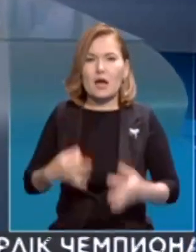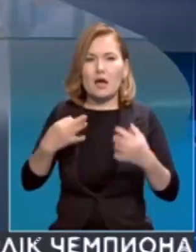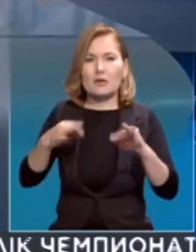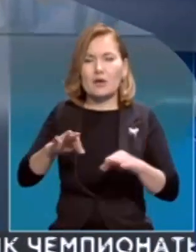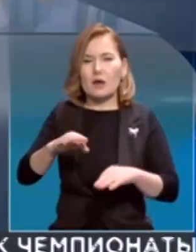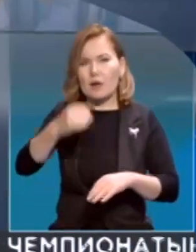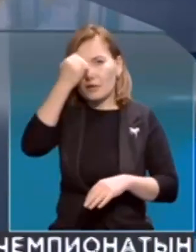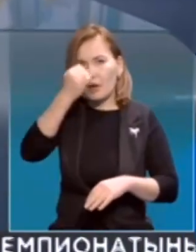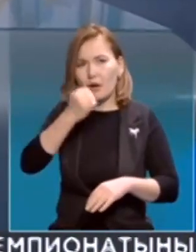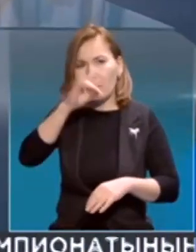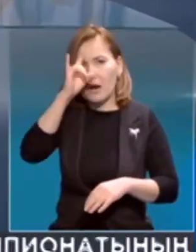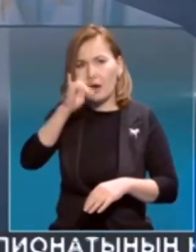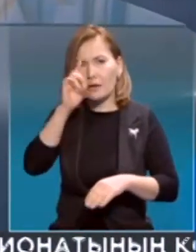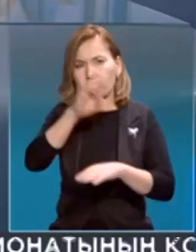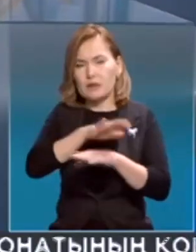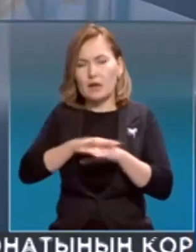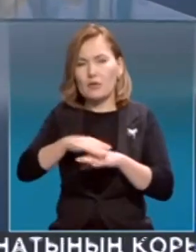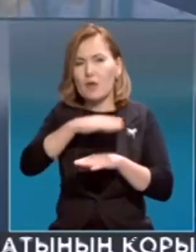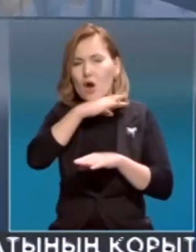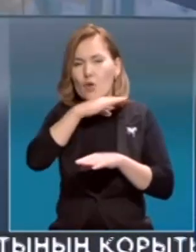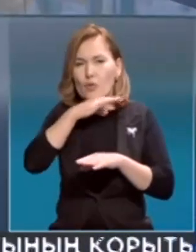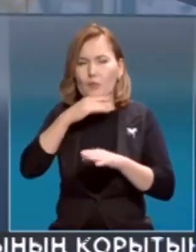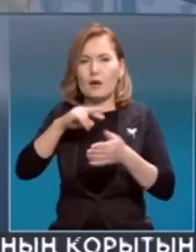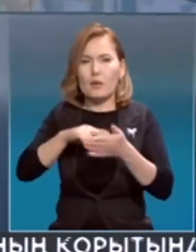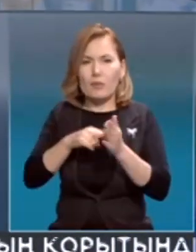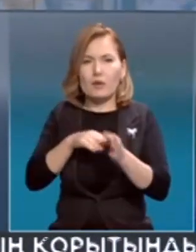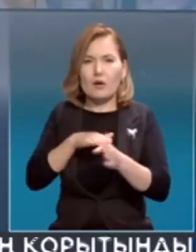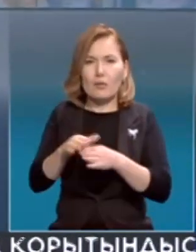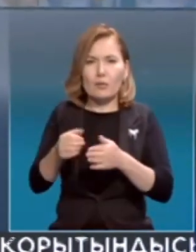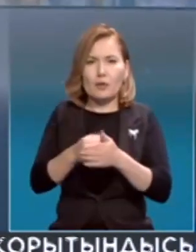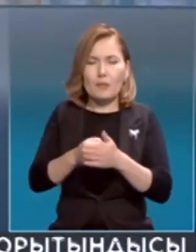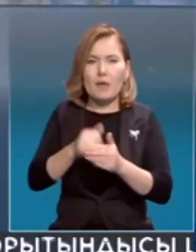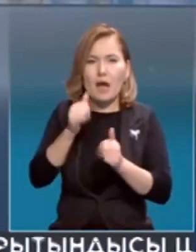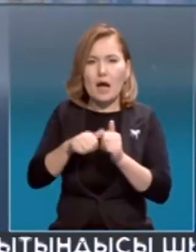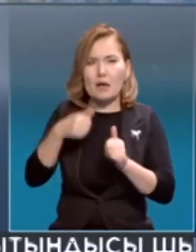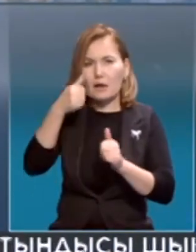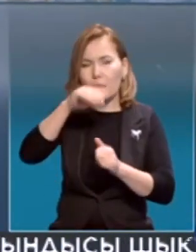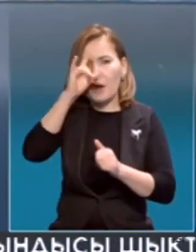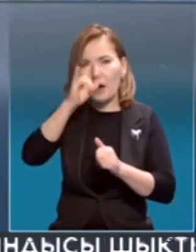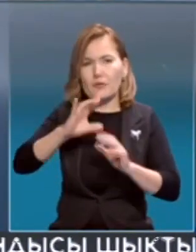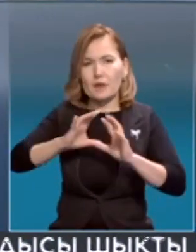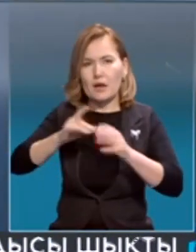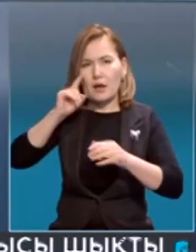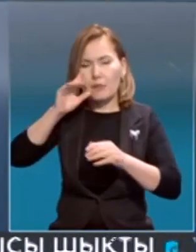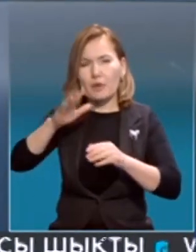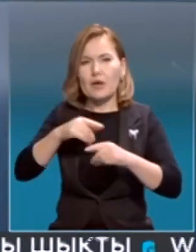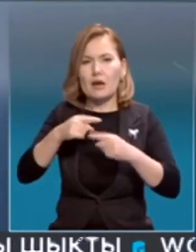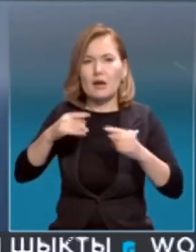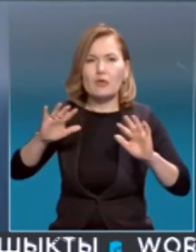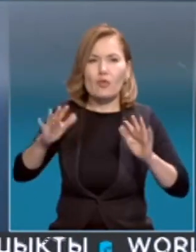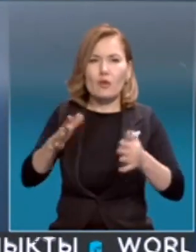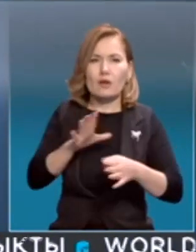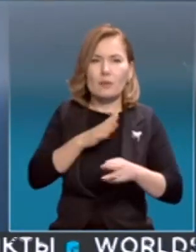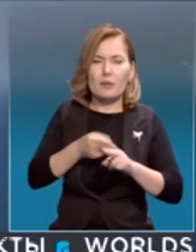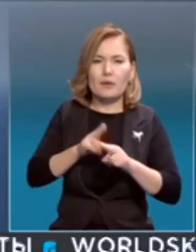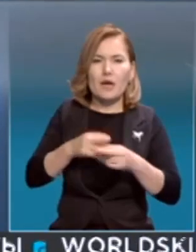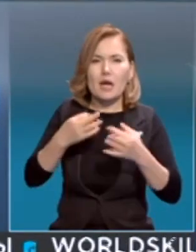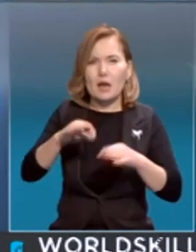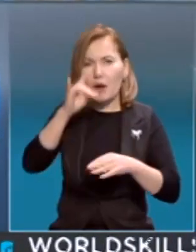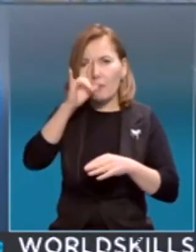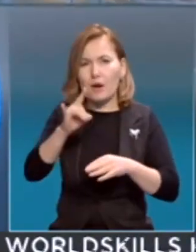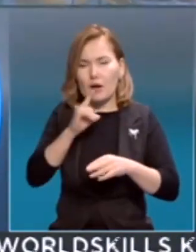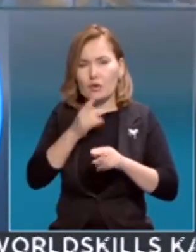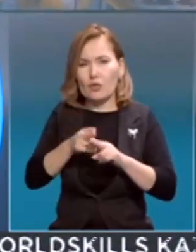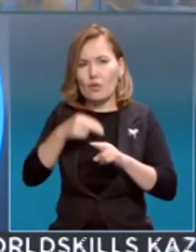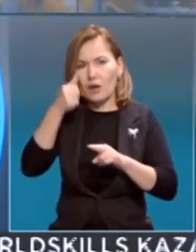Тәуелсіздіктің арқасында қазақ елі талай асуларды бағындырды. Әр жылдары Қазақстанды әлемге танытқан түрлі оқиғалар жүзеге асты. Егемен еліміз үшін